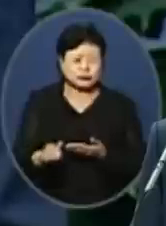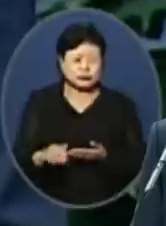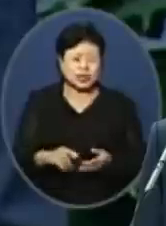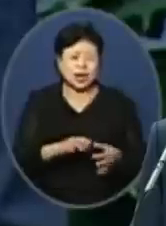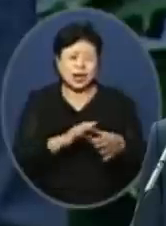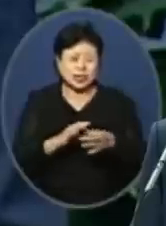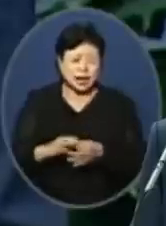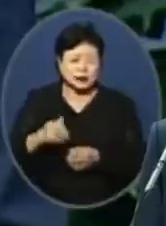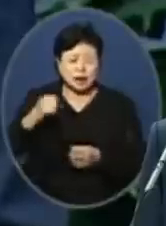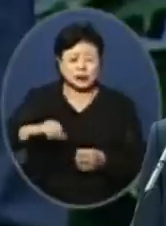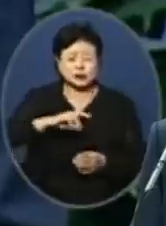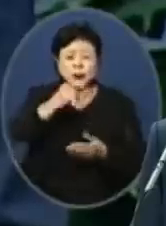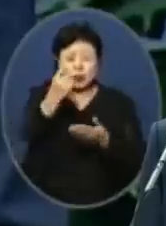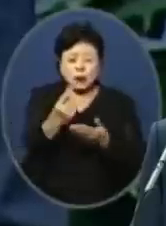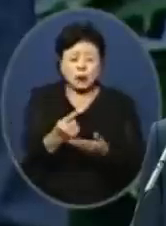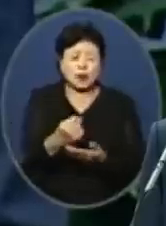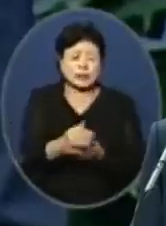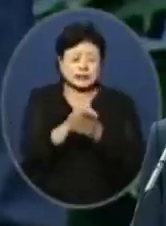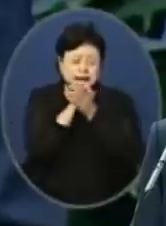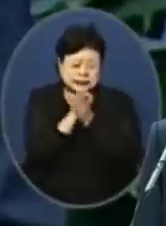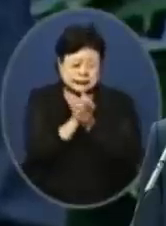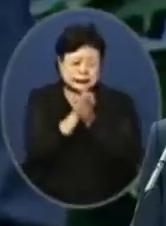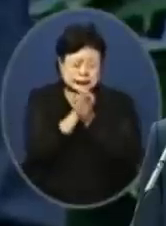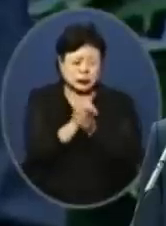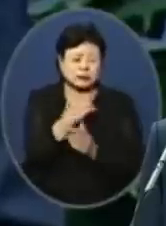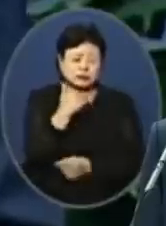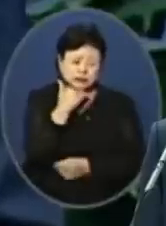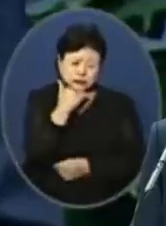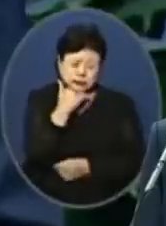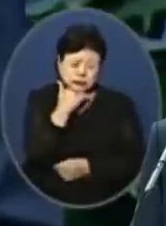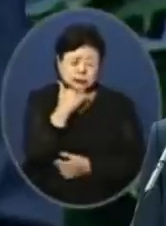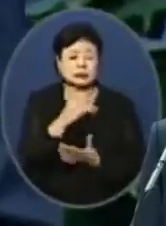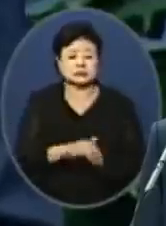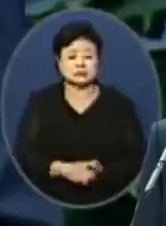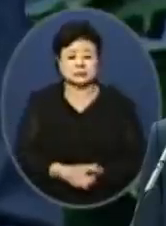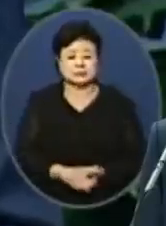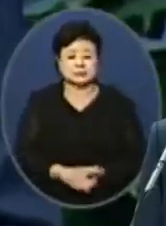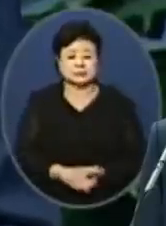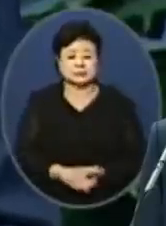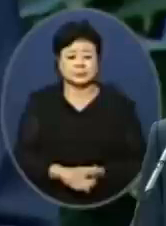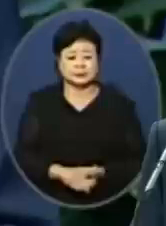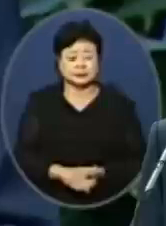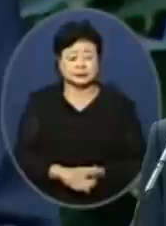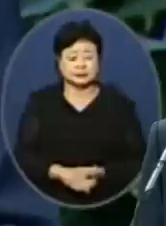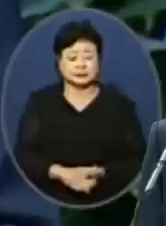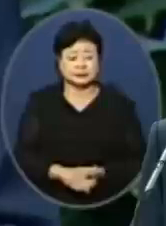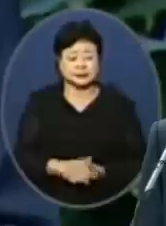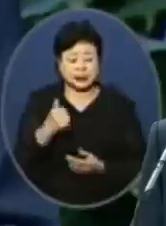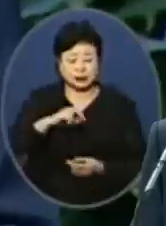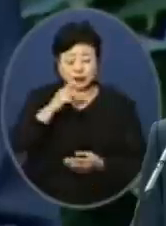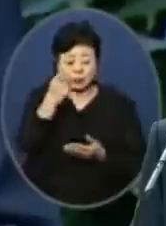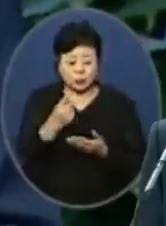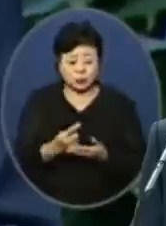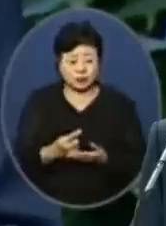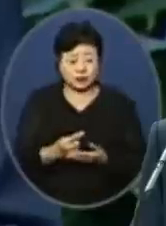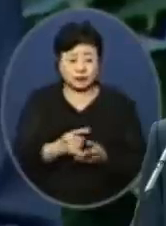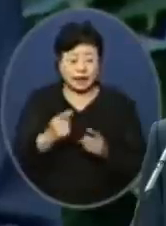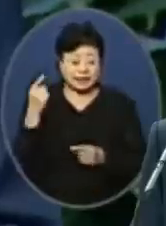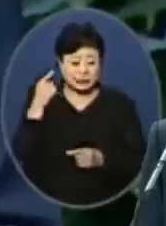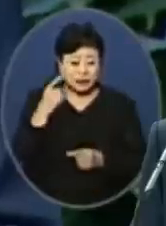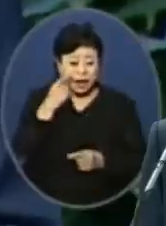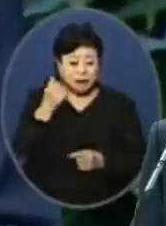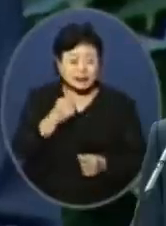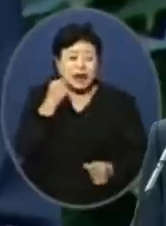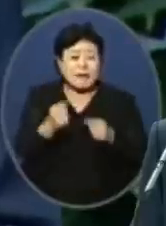쉬지 않고 아들을 위해서 기도하고 아들이 돌아오기를 간구했는데 아들이 돌아온다는 말을 듣자